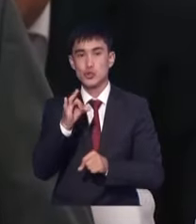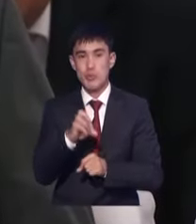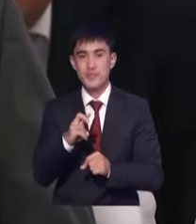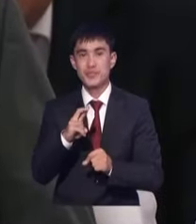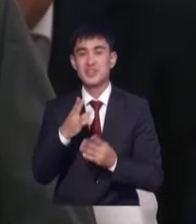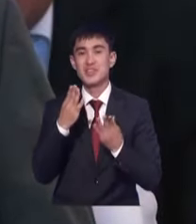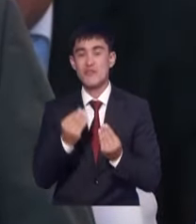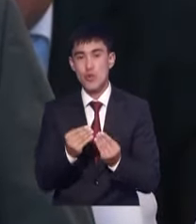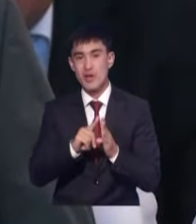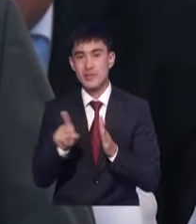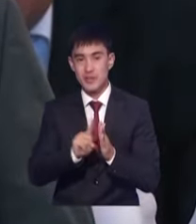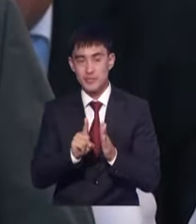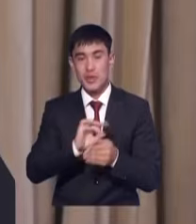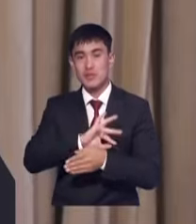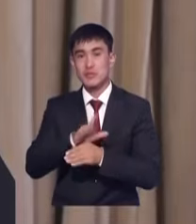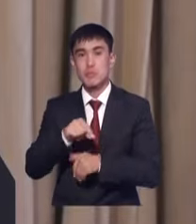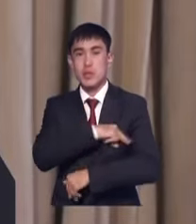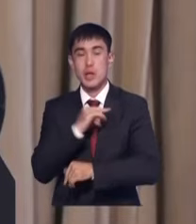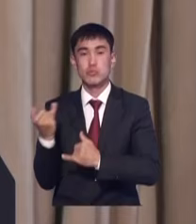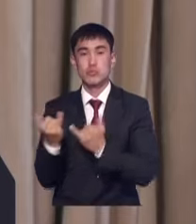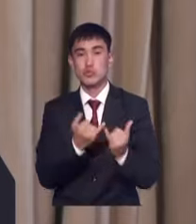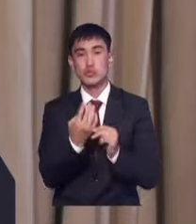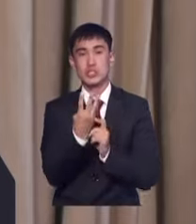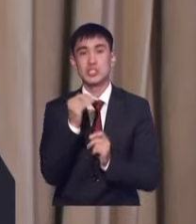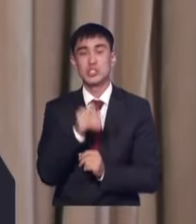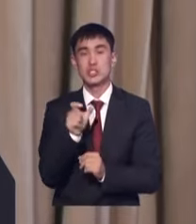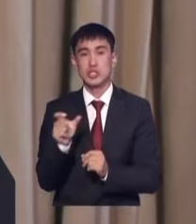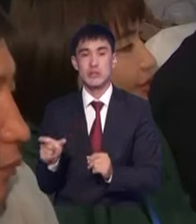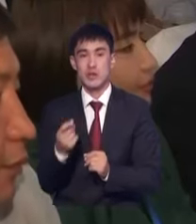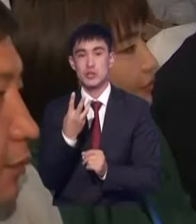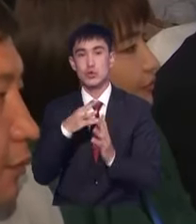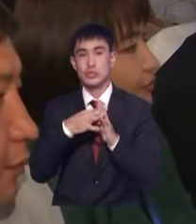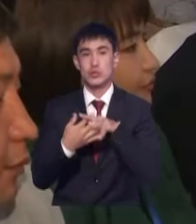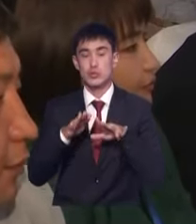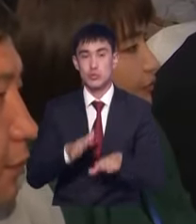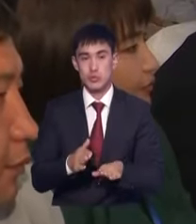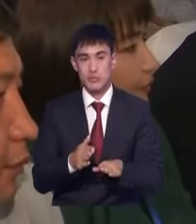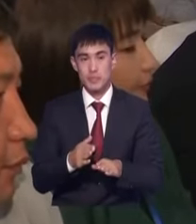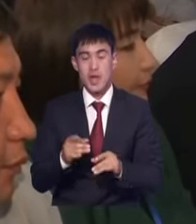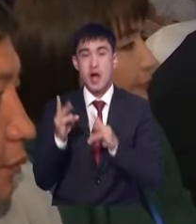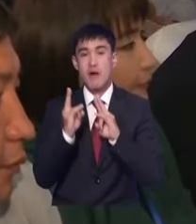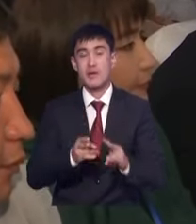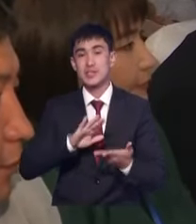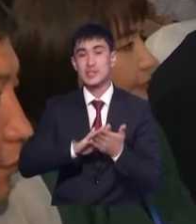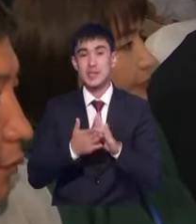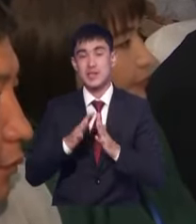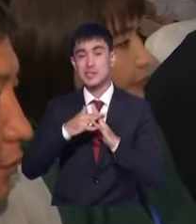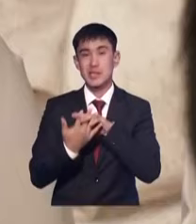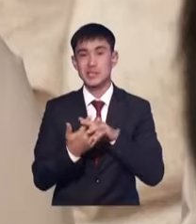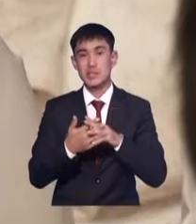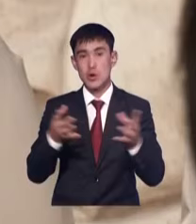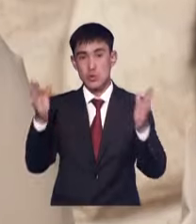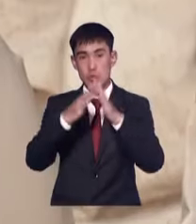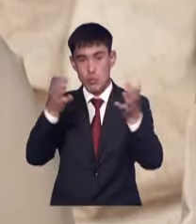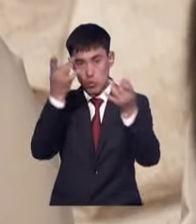дневное отделение, охватывающего медобслуживанием более 4000 жителей трех населенных пунктов, аварийном состоянии сельских очагов